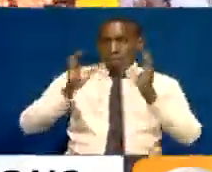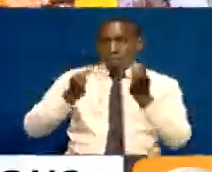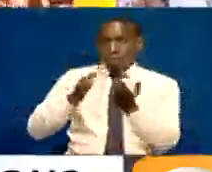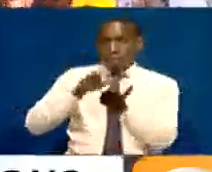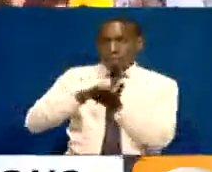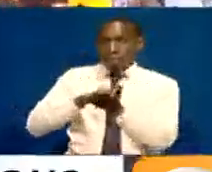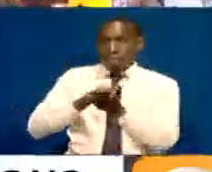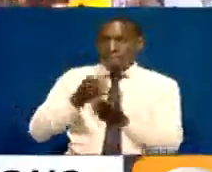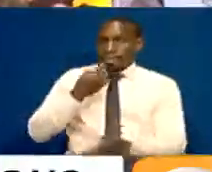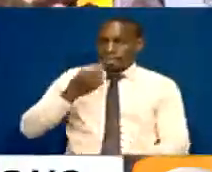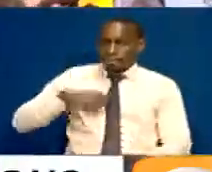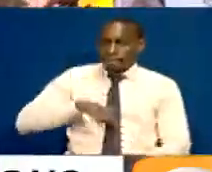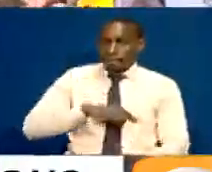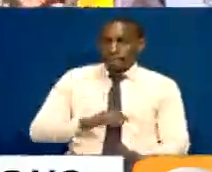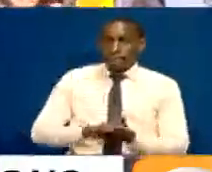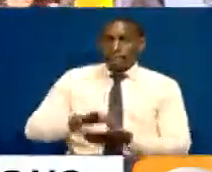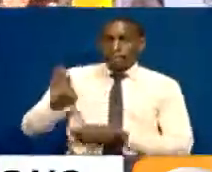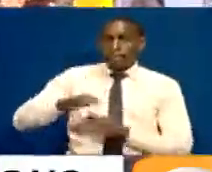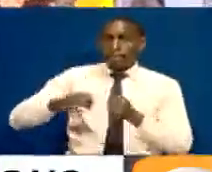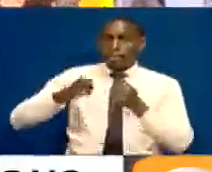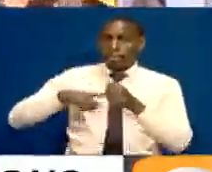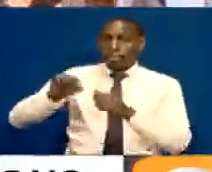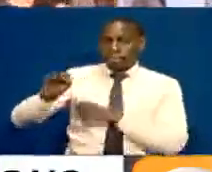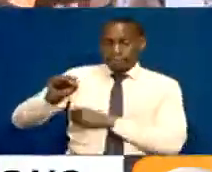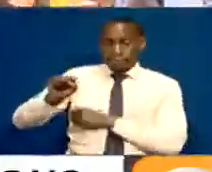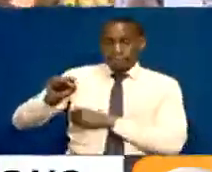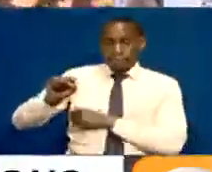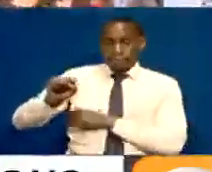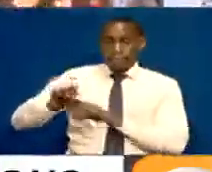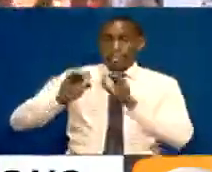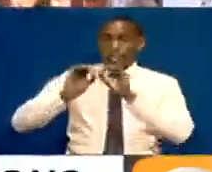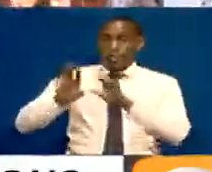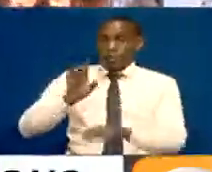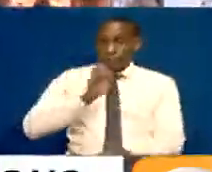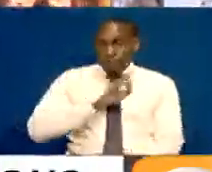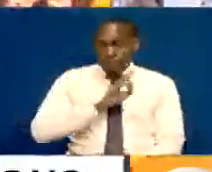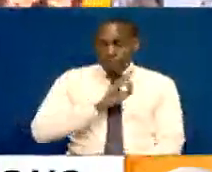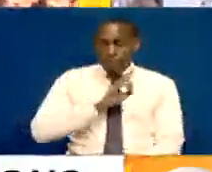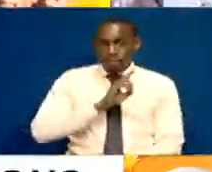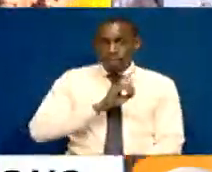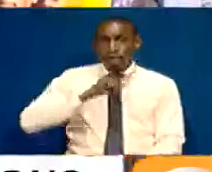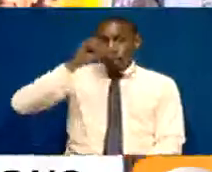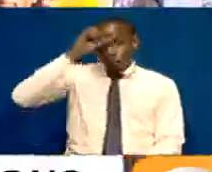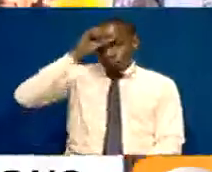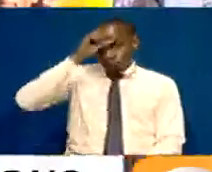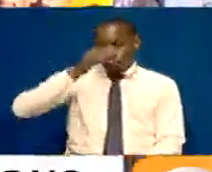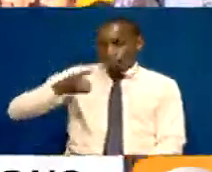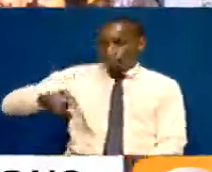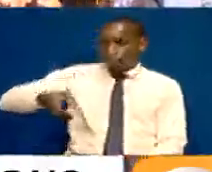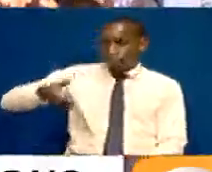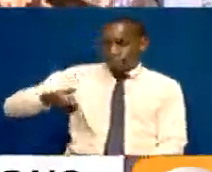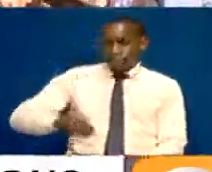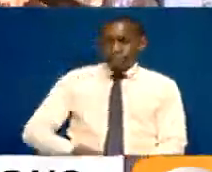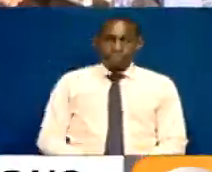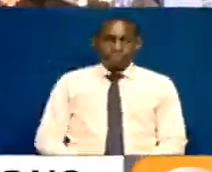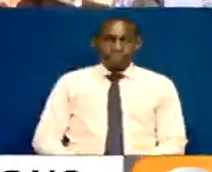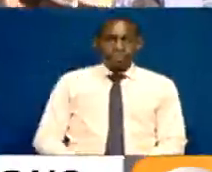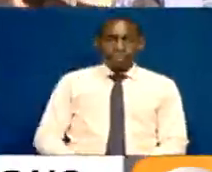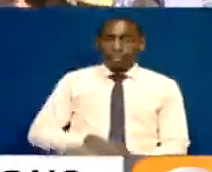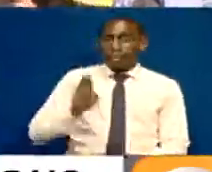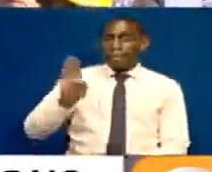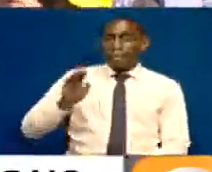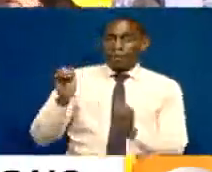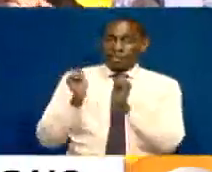wanatuambia bilioni 65 imepotea katika serikali ya handshake.